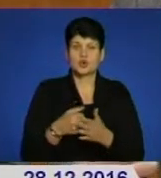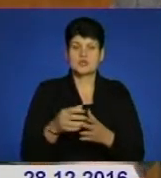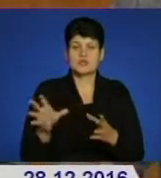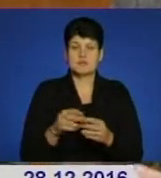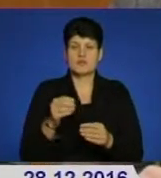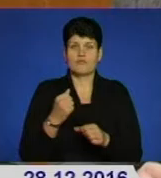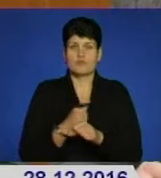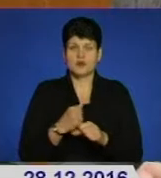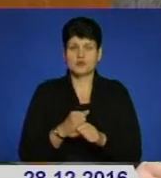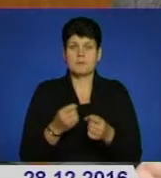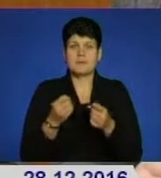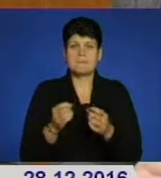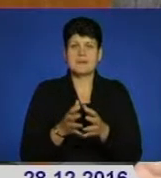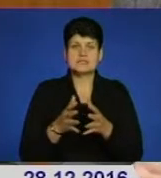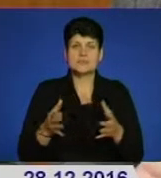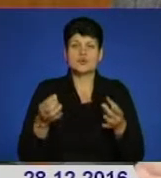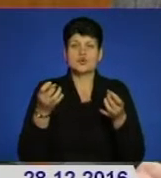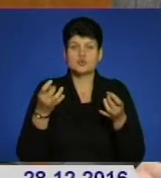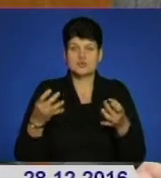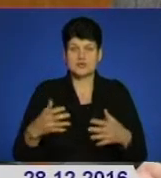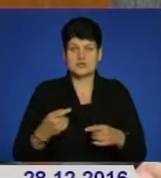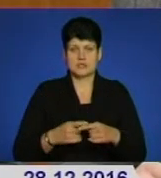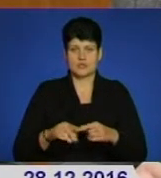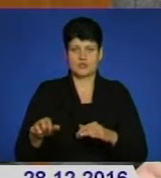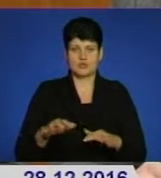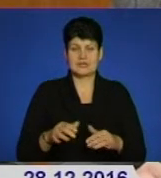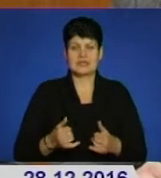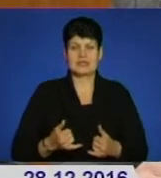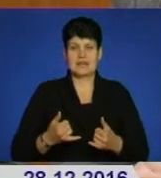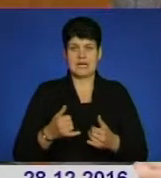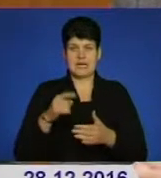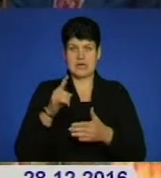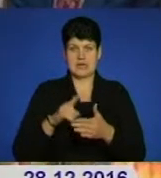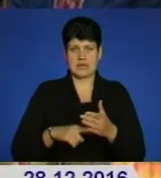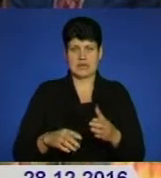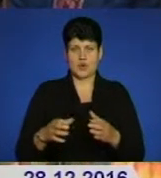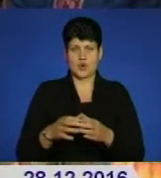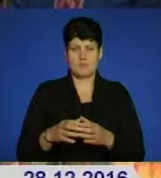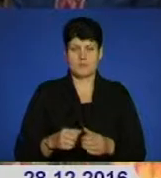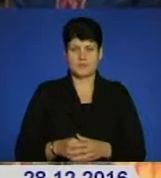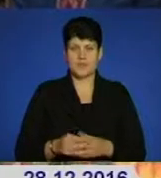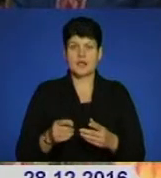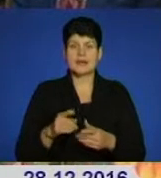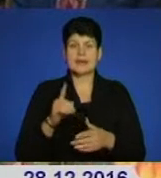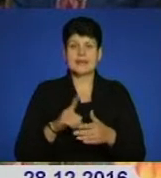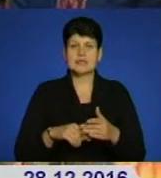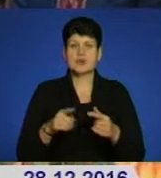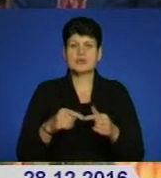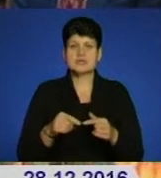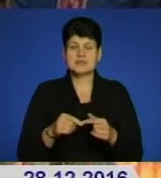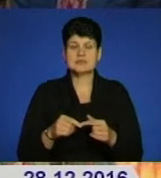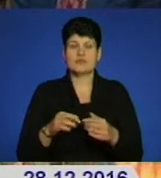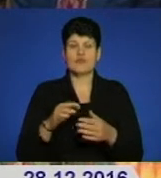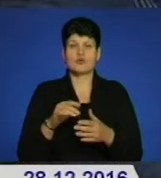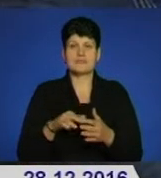максимально спростити цю процедуру безпосередньо для релігійних громад. Релігійні організації у процесі